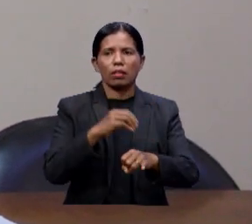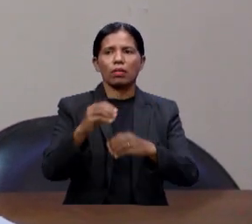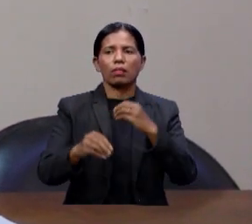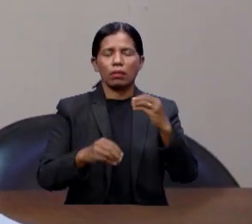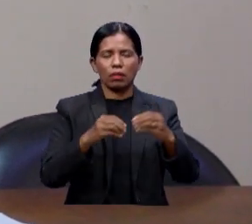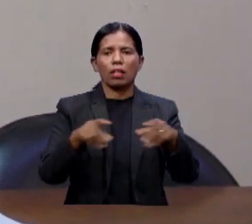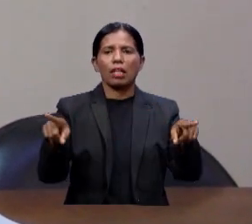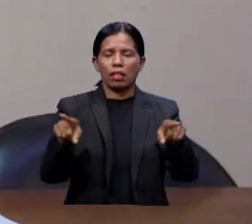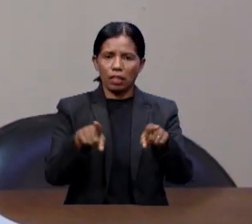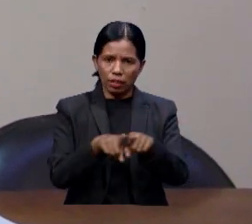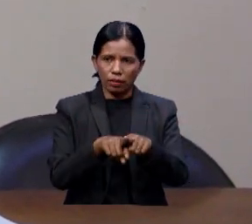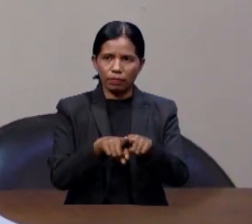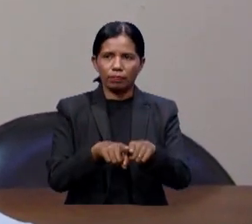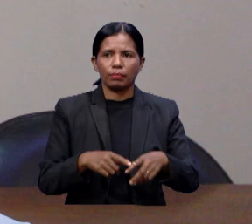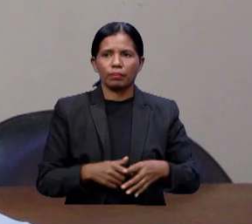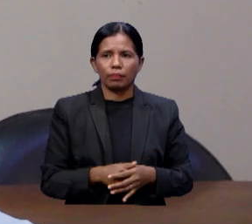hanesan